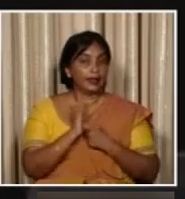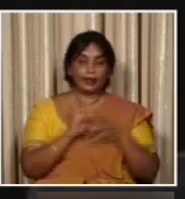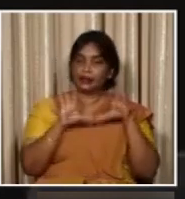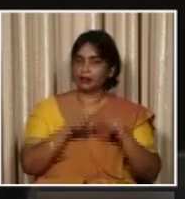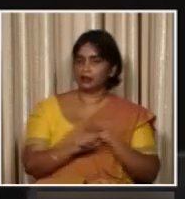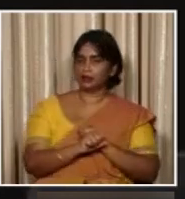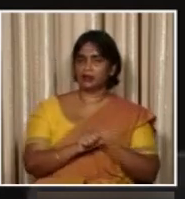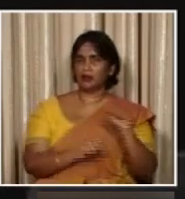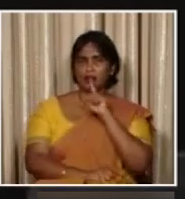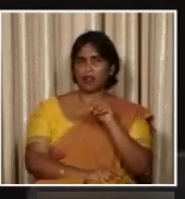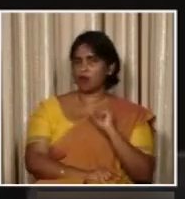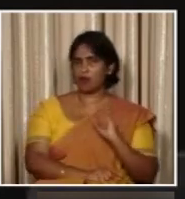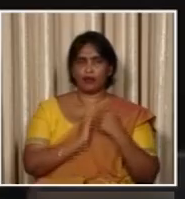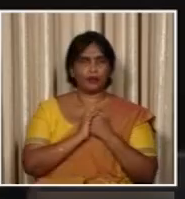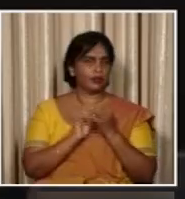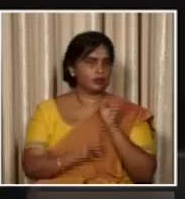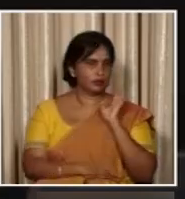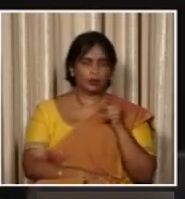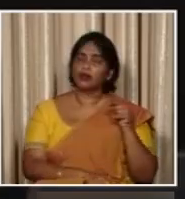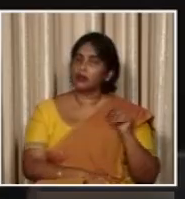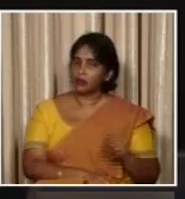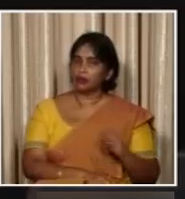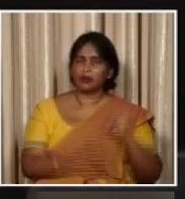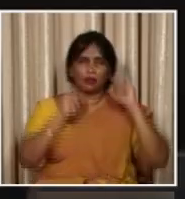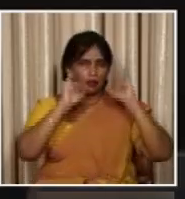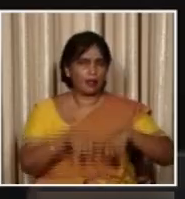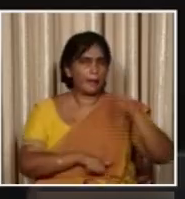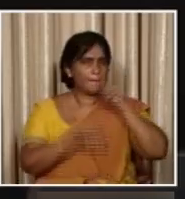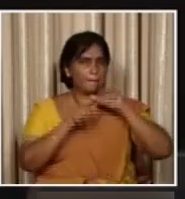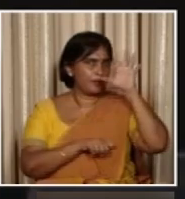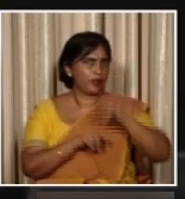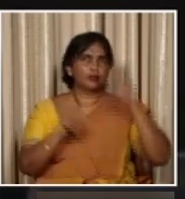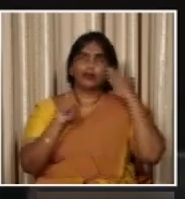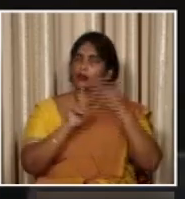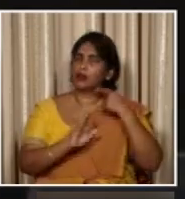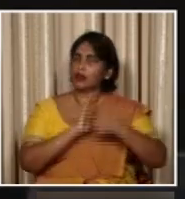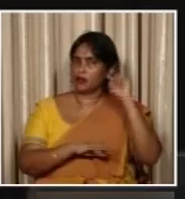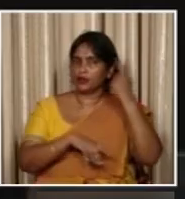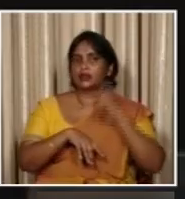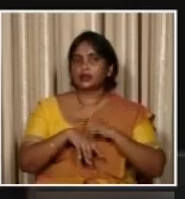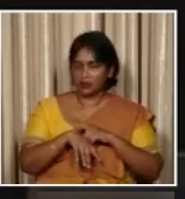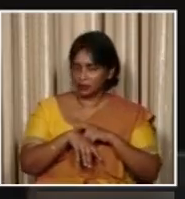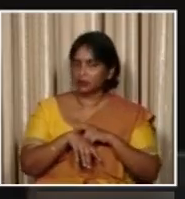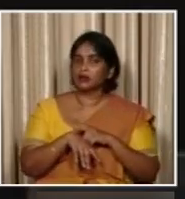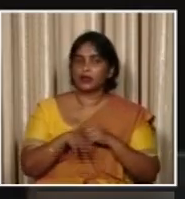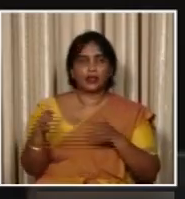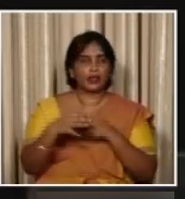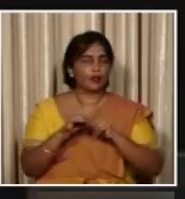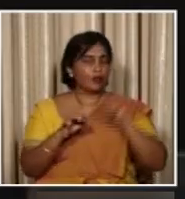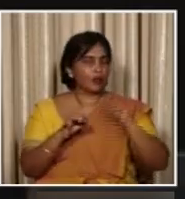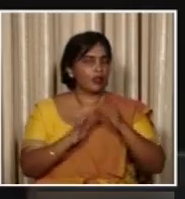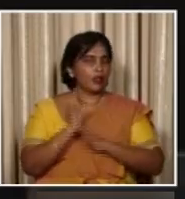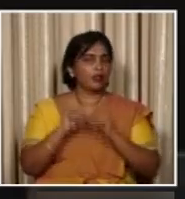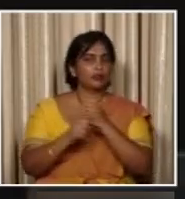කියලා කියන්නේ කොහොමද ගරු සභාපතිතුමනි? දැන් මේ බාල බෙහෙත් කියන සිද්ධිය පිළිබඳ ලංකාවේ පළවෙනි වතාවට කැබිනට් අමාත්‍යවරයෙක්